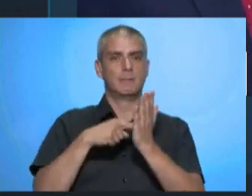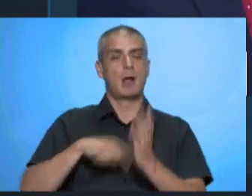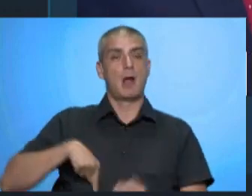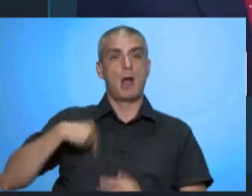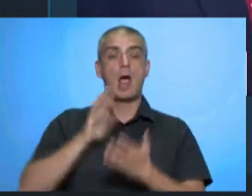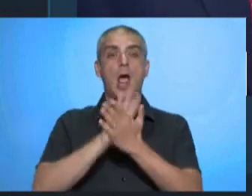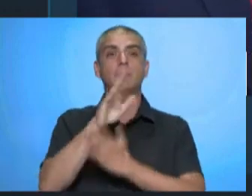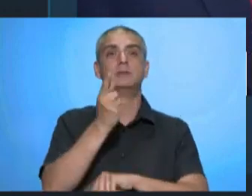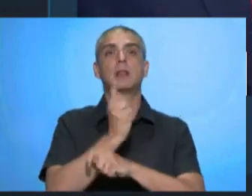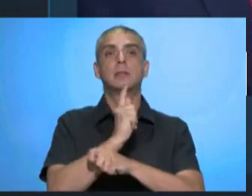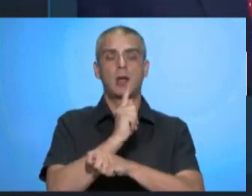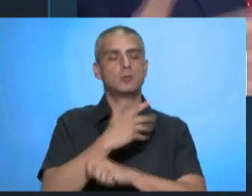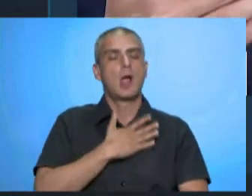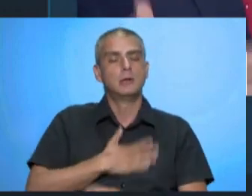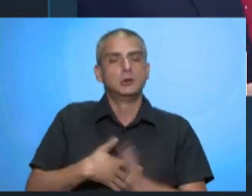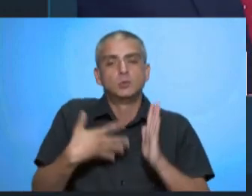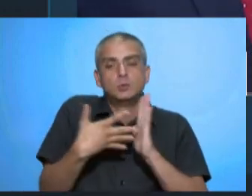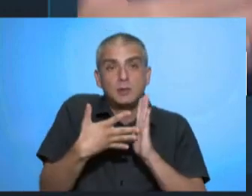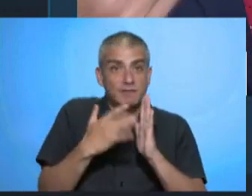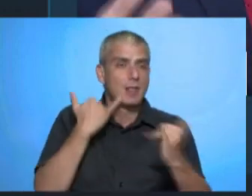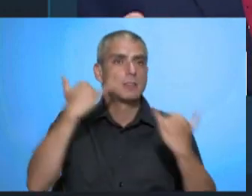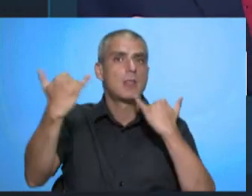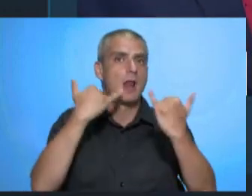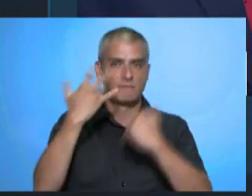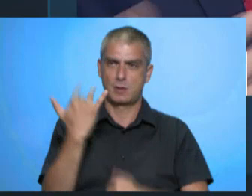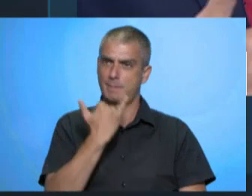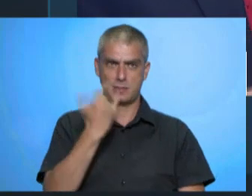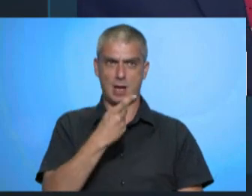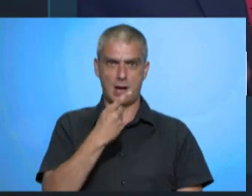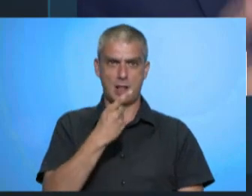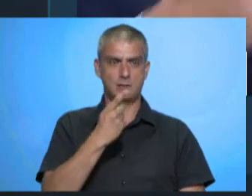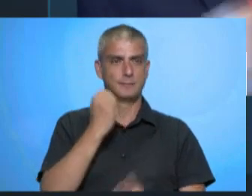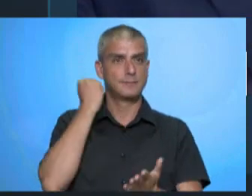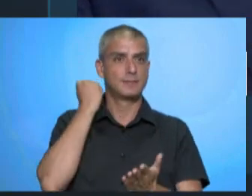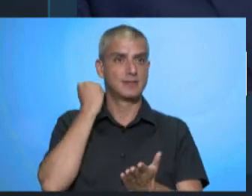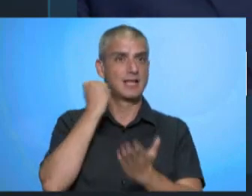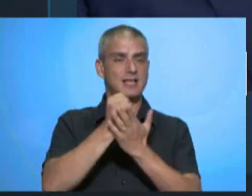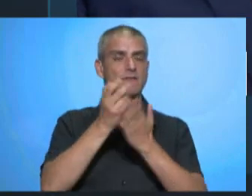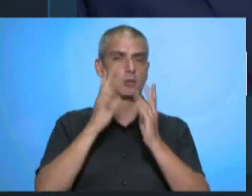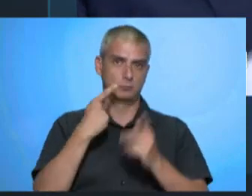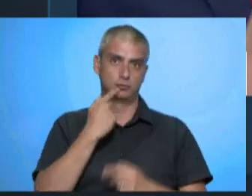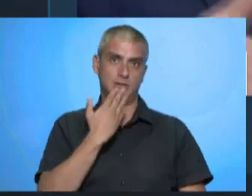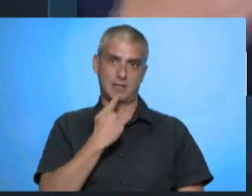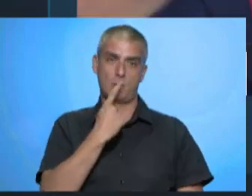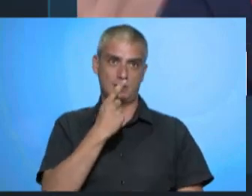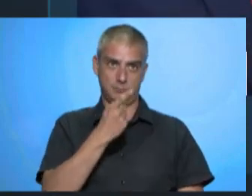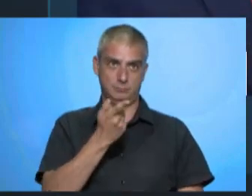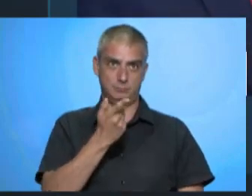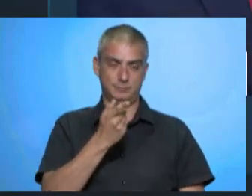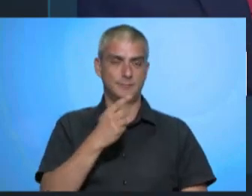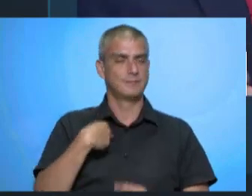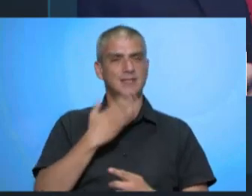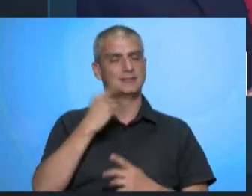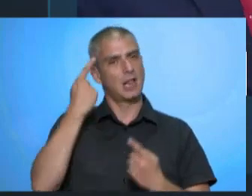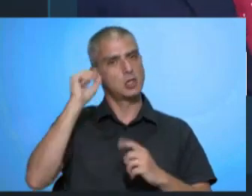15 דקות, רצו לוודא, וזה טלפונים, בדרך כלל זה בא בתקיפות של מיוחסות לישראל, כלומר בתקיפות יזומות